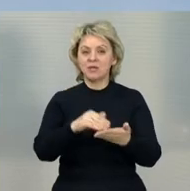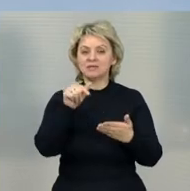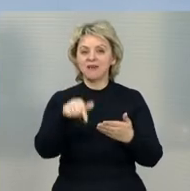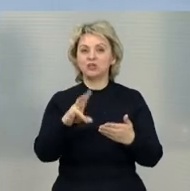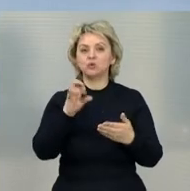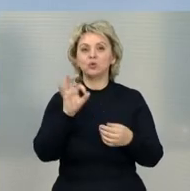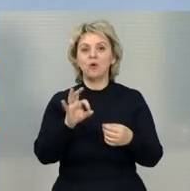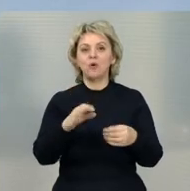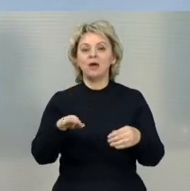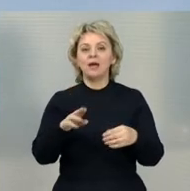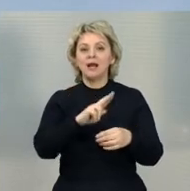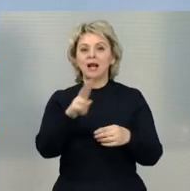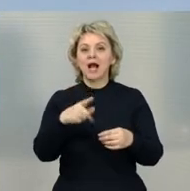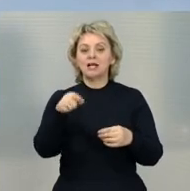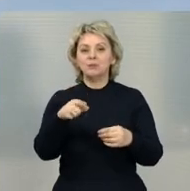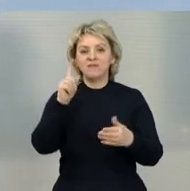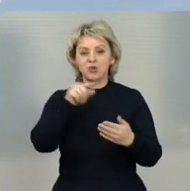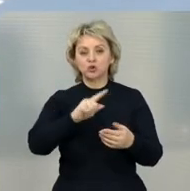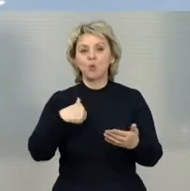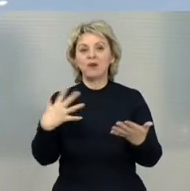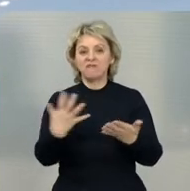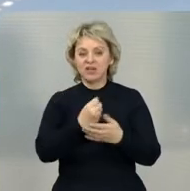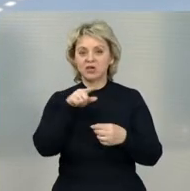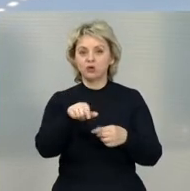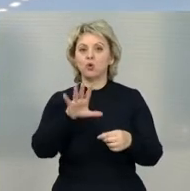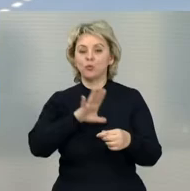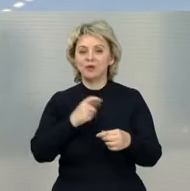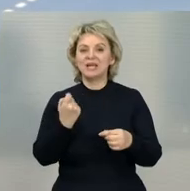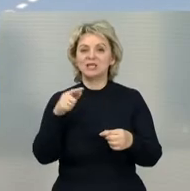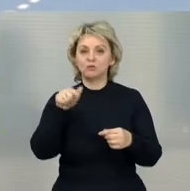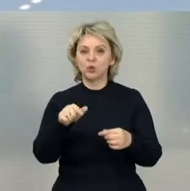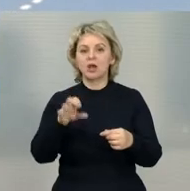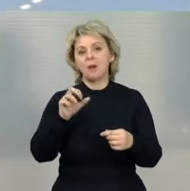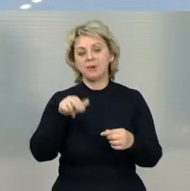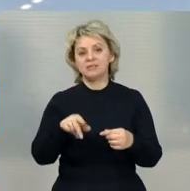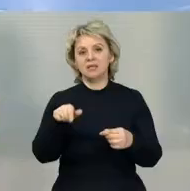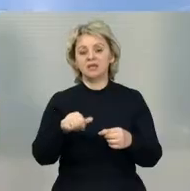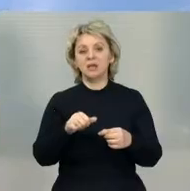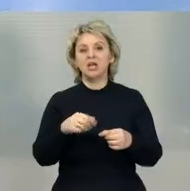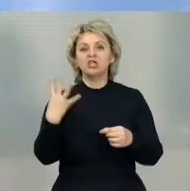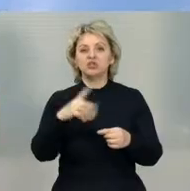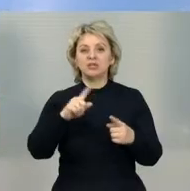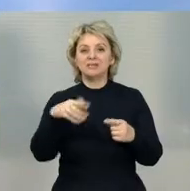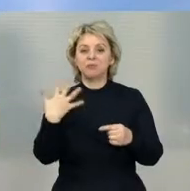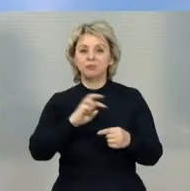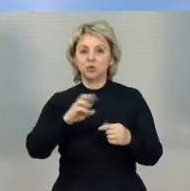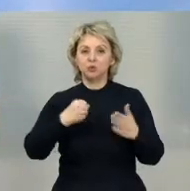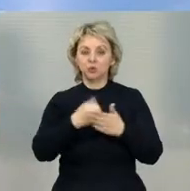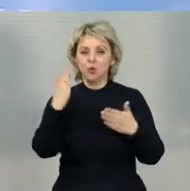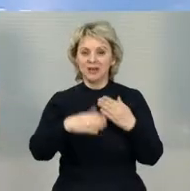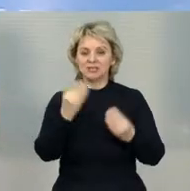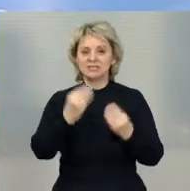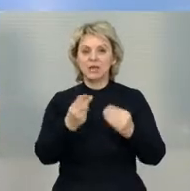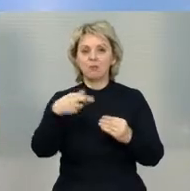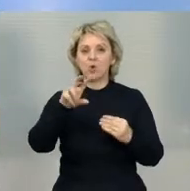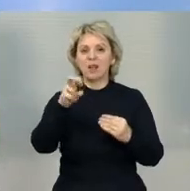и, ну, как бы верилось, что мы выиграем, но было немножко опасений, да. За 4,5 минуты до конца